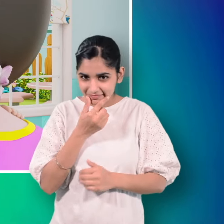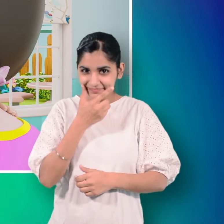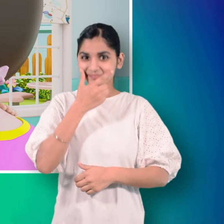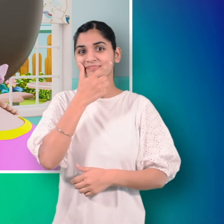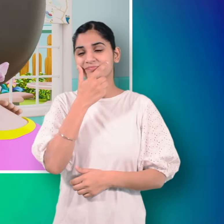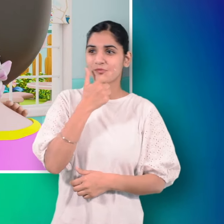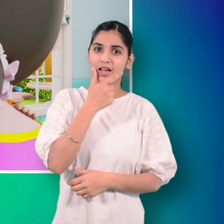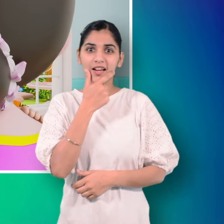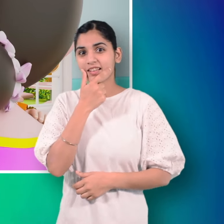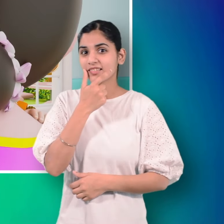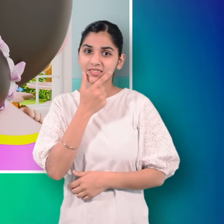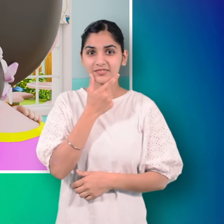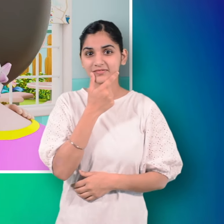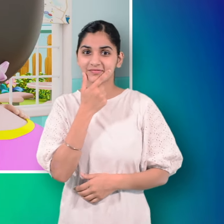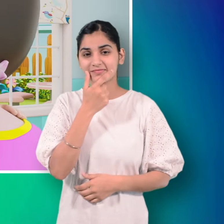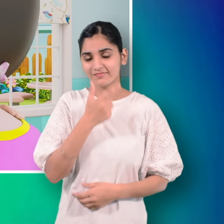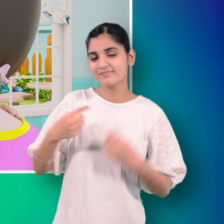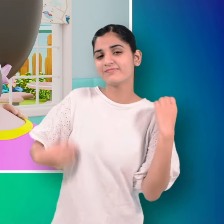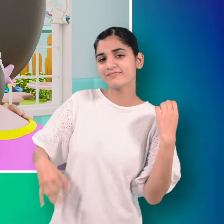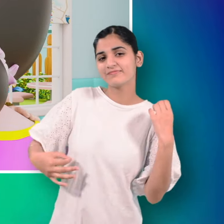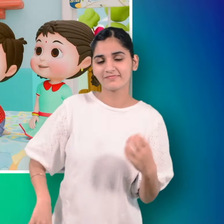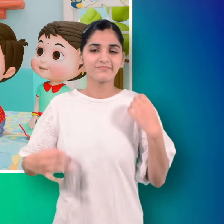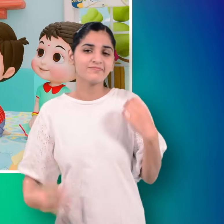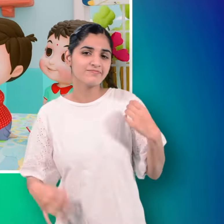स्माइल वापस आई